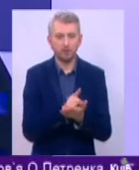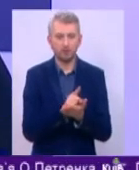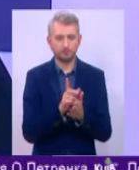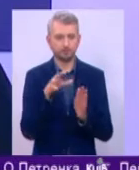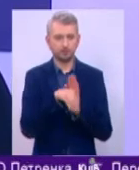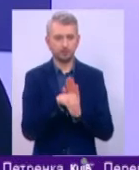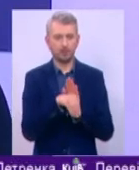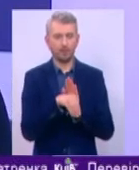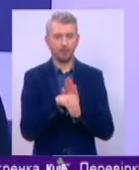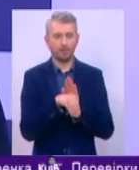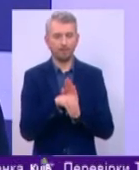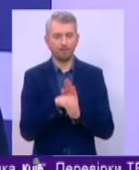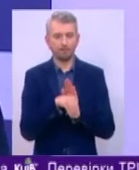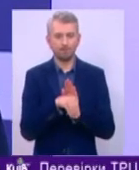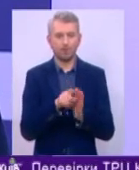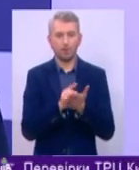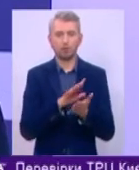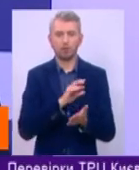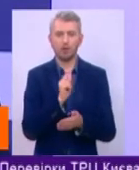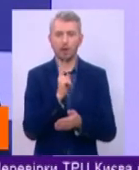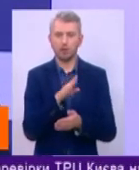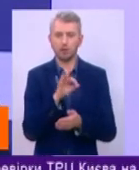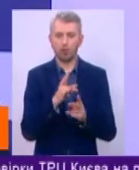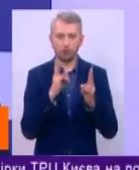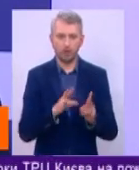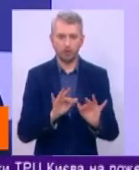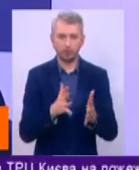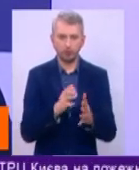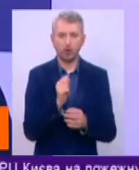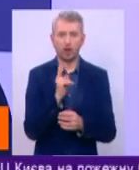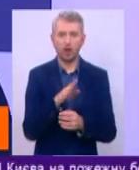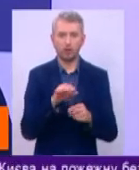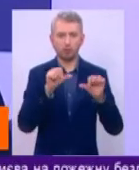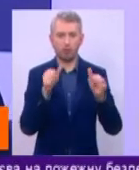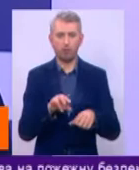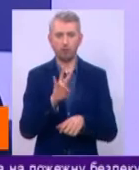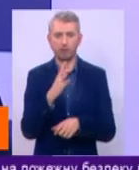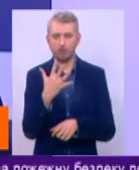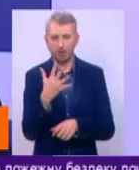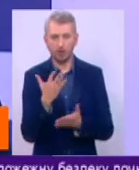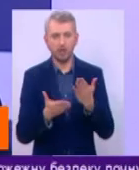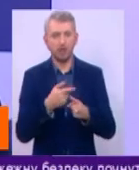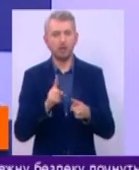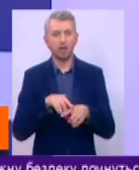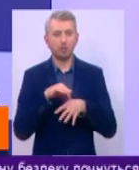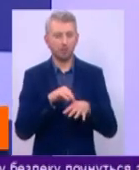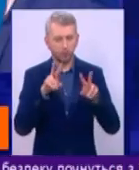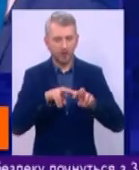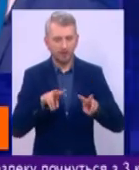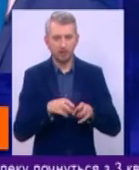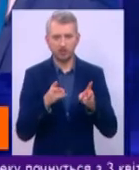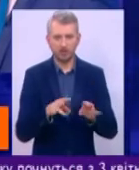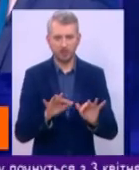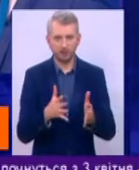значит, обязательно должен быть акт о несчастном случае и акт по форме N5, если это проводится расследование